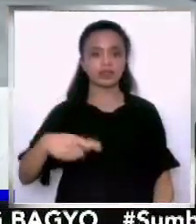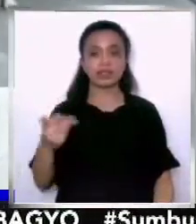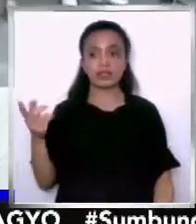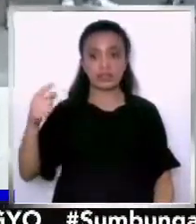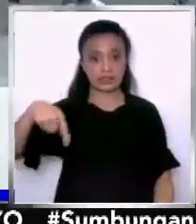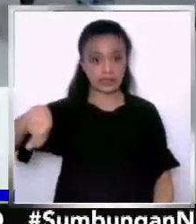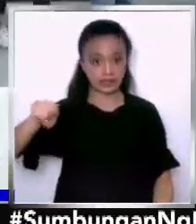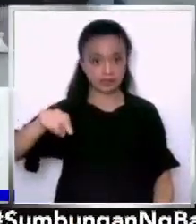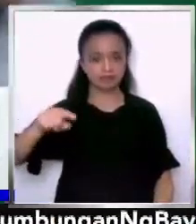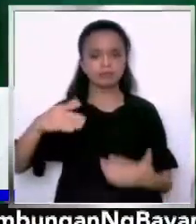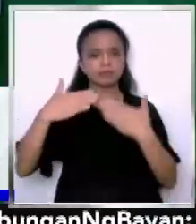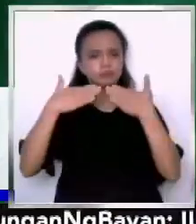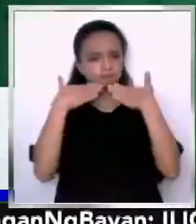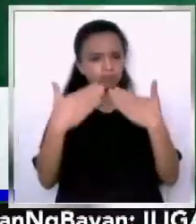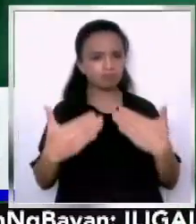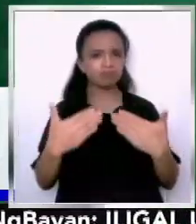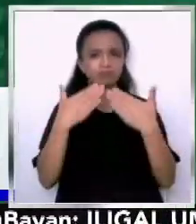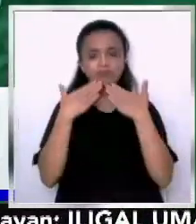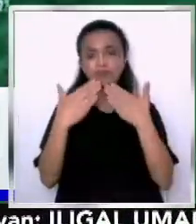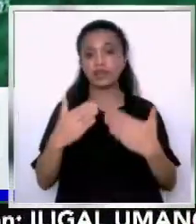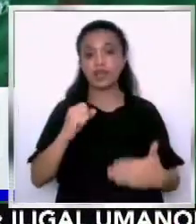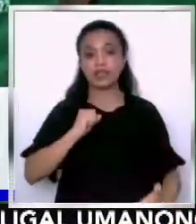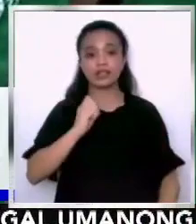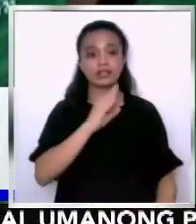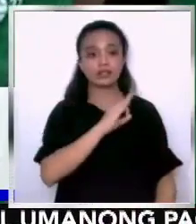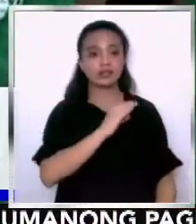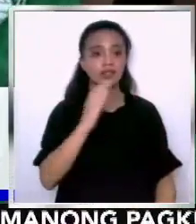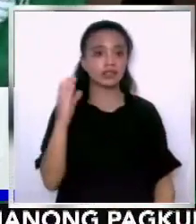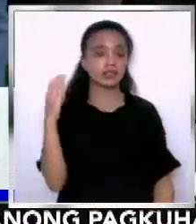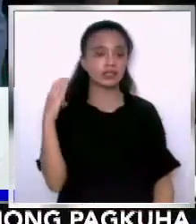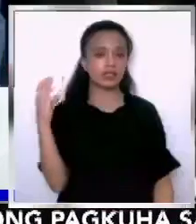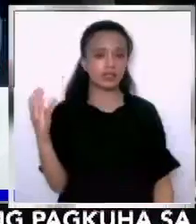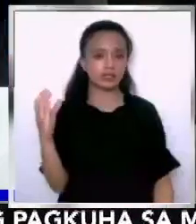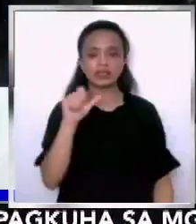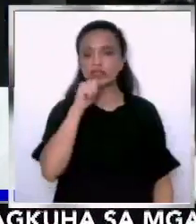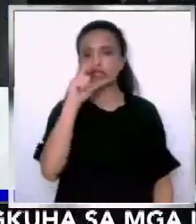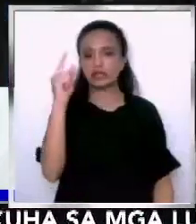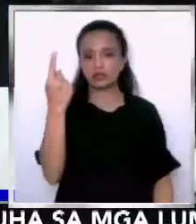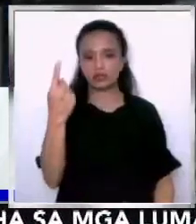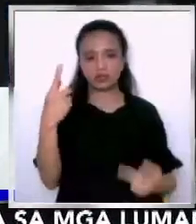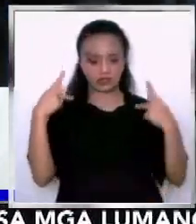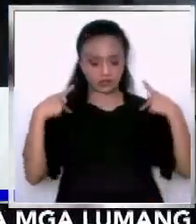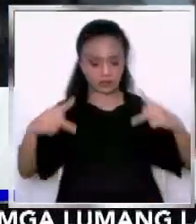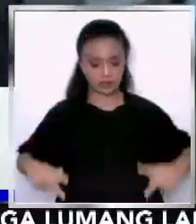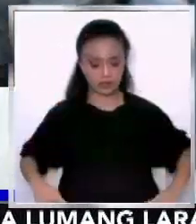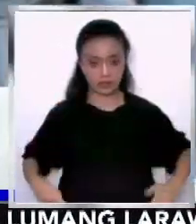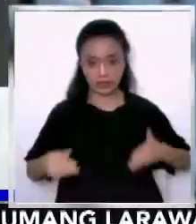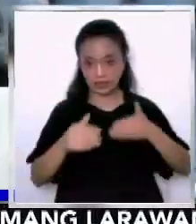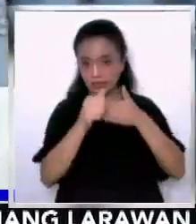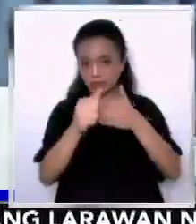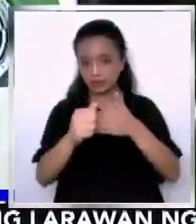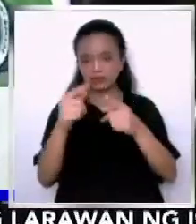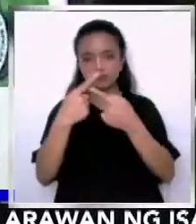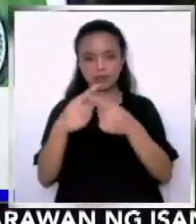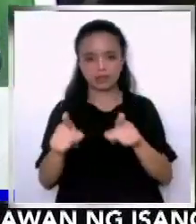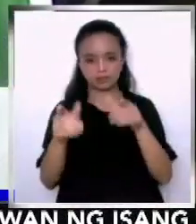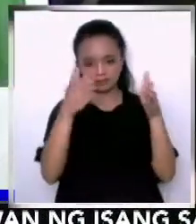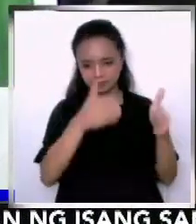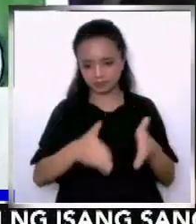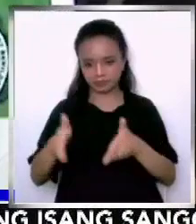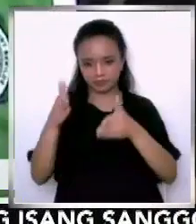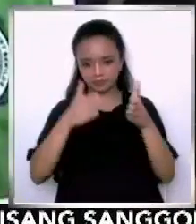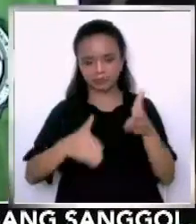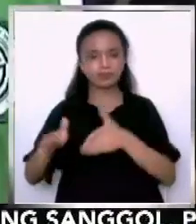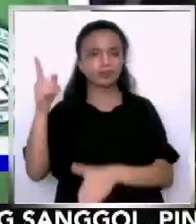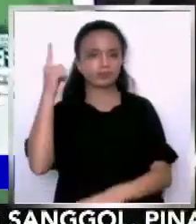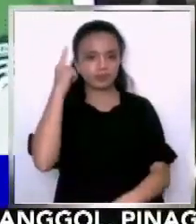sa kanilang coaching staff na hindi lang sa physical na aspeto sila ginabayan, kundi pati na rin sa mental preparation. Thank you lang po